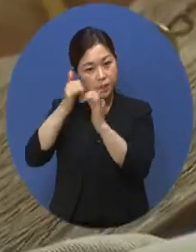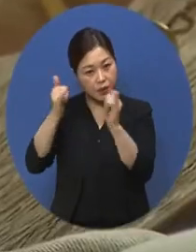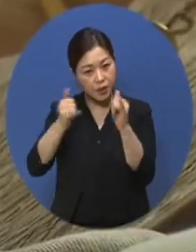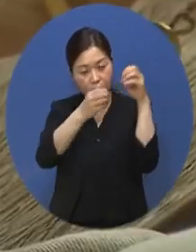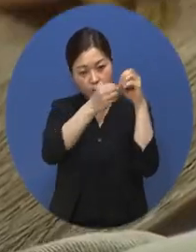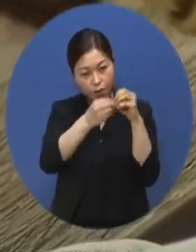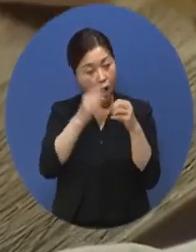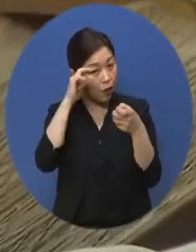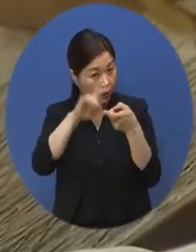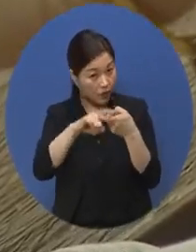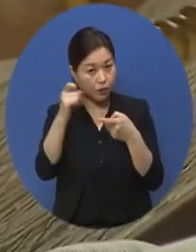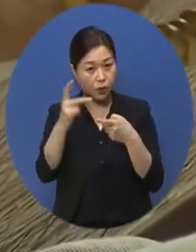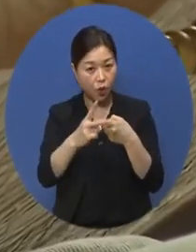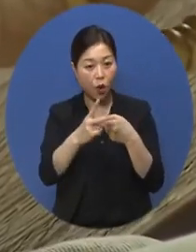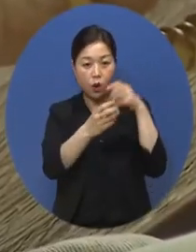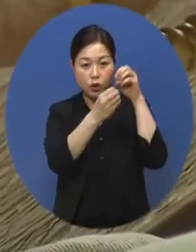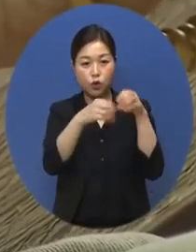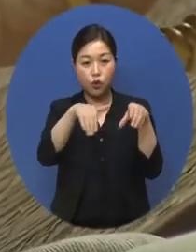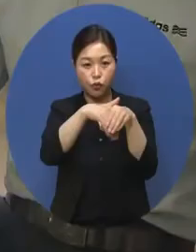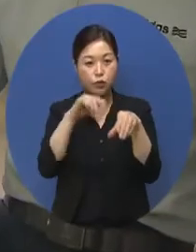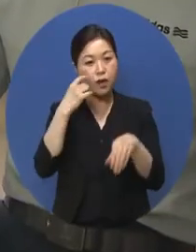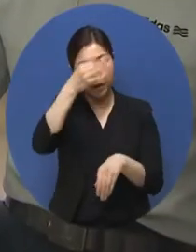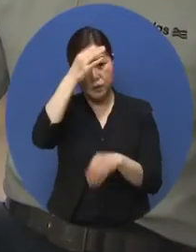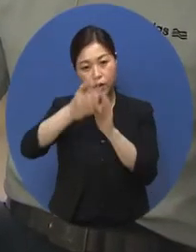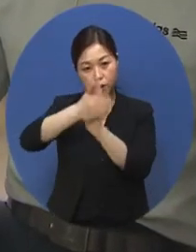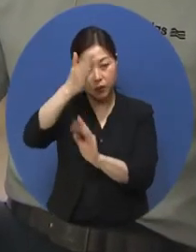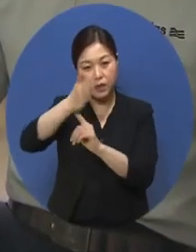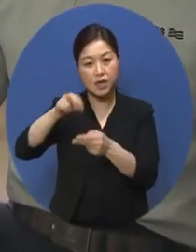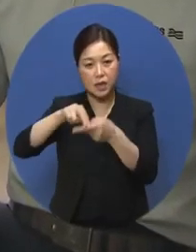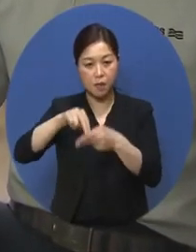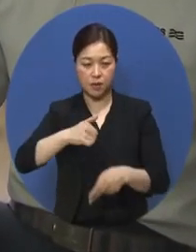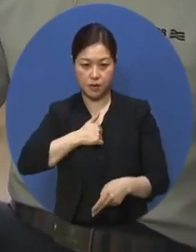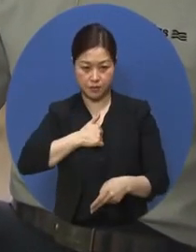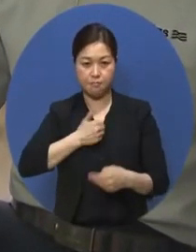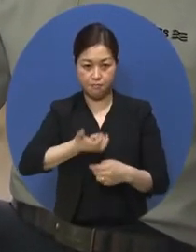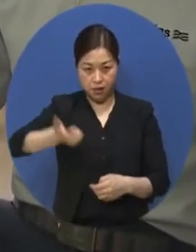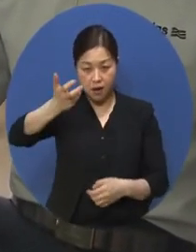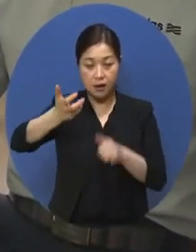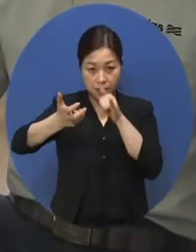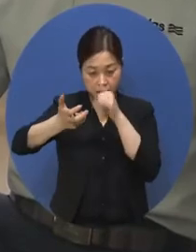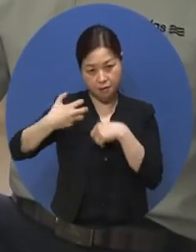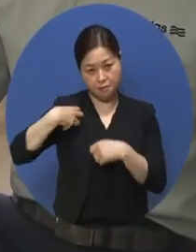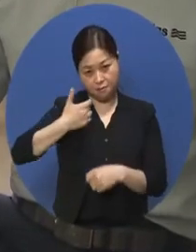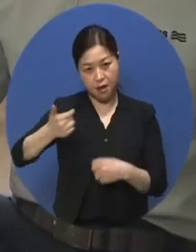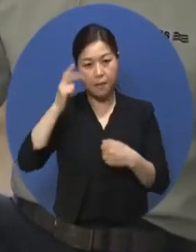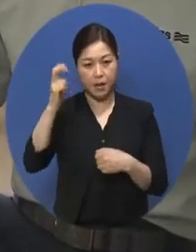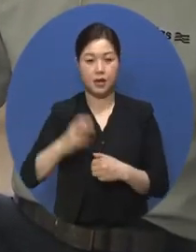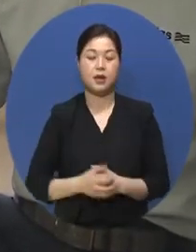관심과 전통문화예술의 도시 남원에 대한 자긍심을 높이는데 더큰 역할을 할